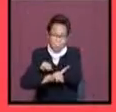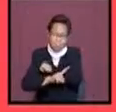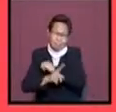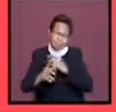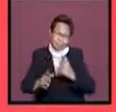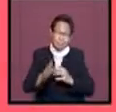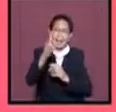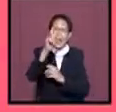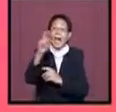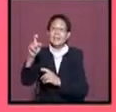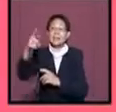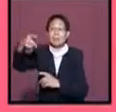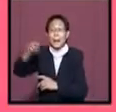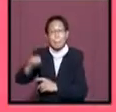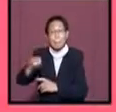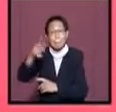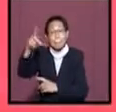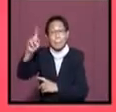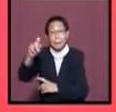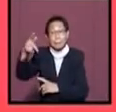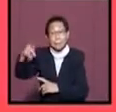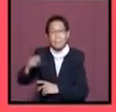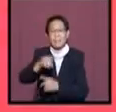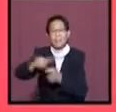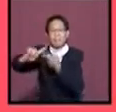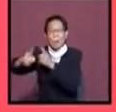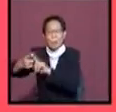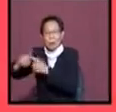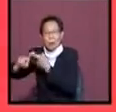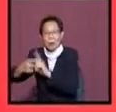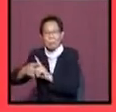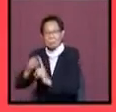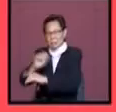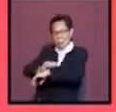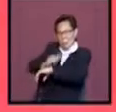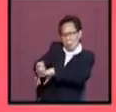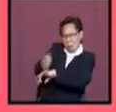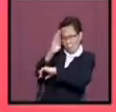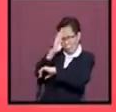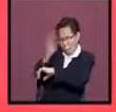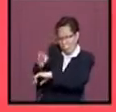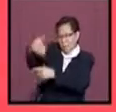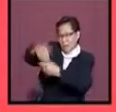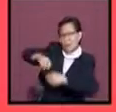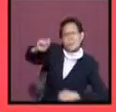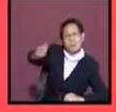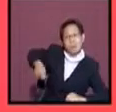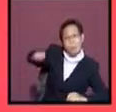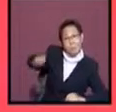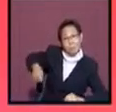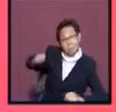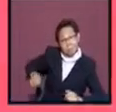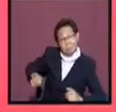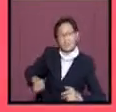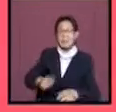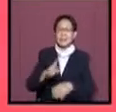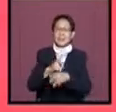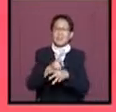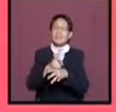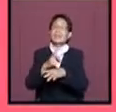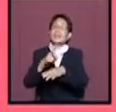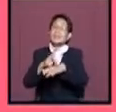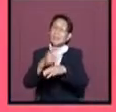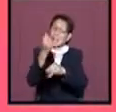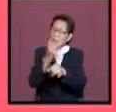Dakwaan PH tidak mempedulikan Islam dan orang Melayu turut ditempelak Perdana Menteri kerana ia jelas semata-mata tohmahan untuk